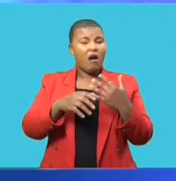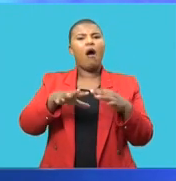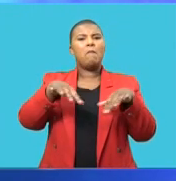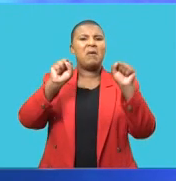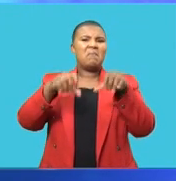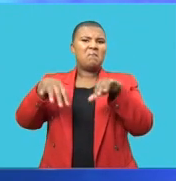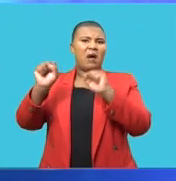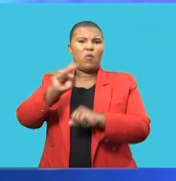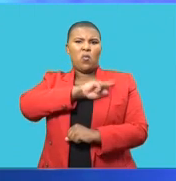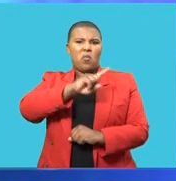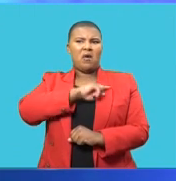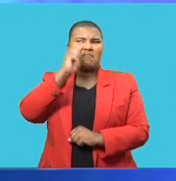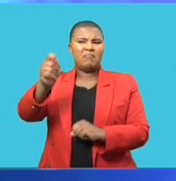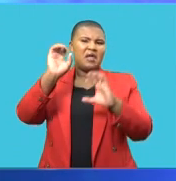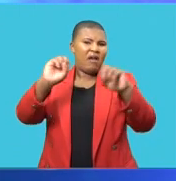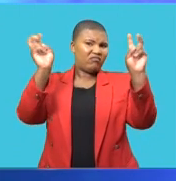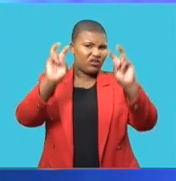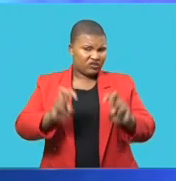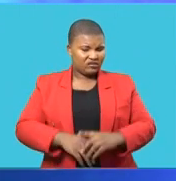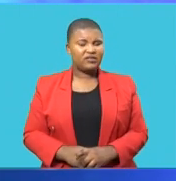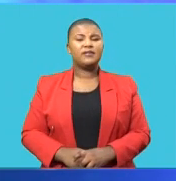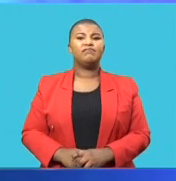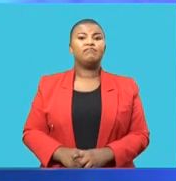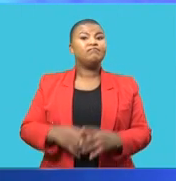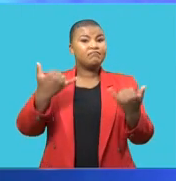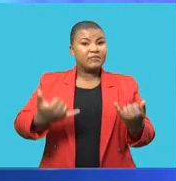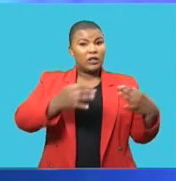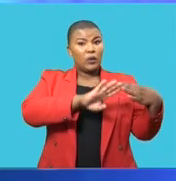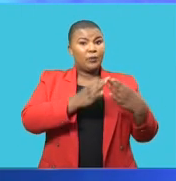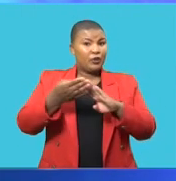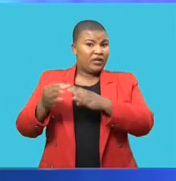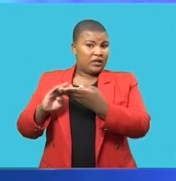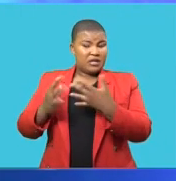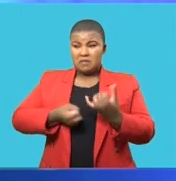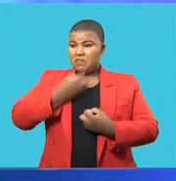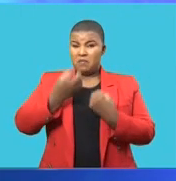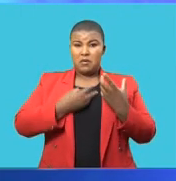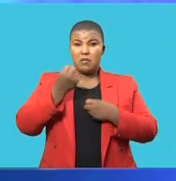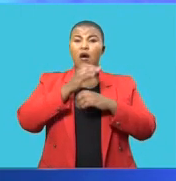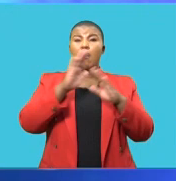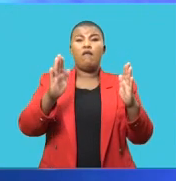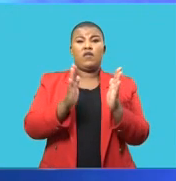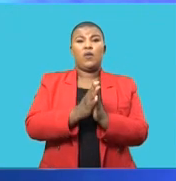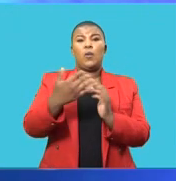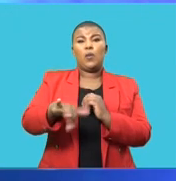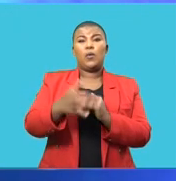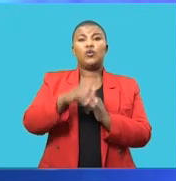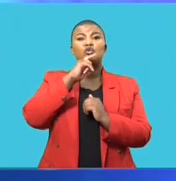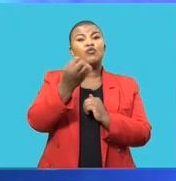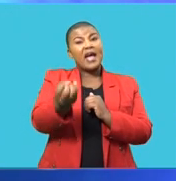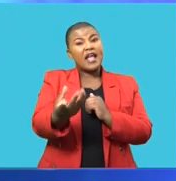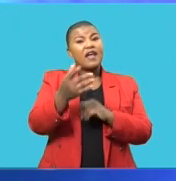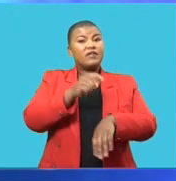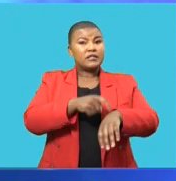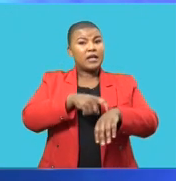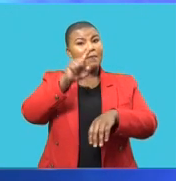ha ba lefelle ditshebeletso tsa motlakase. Baahi ba file Tonakgolo Lesufi hora tse Shumamana Mitsurobedi, Horia